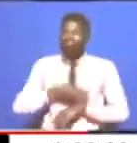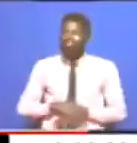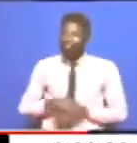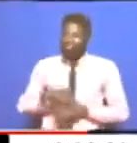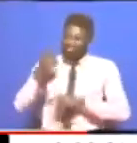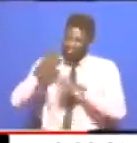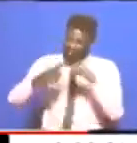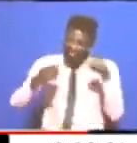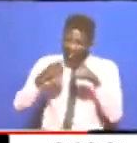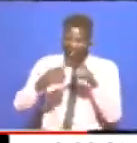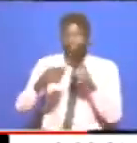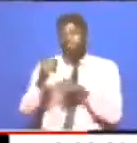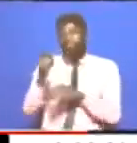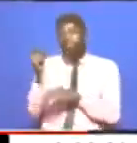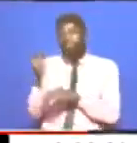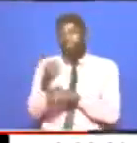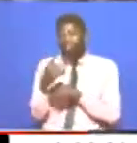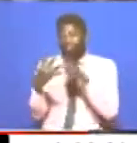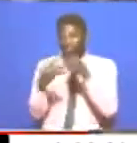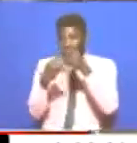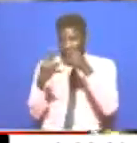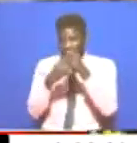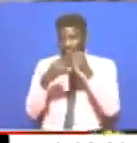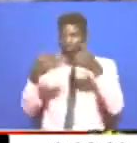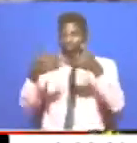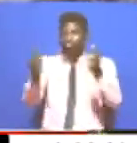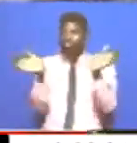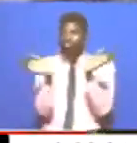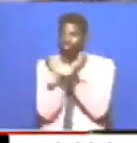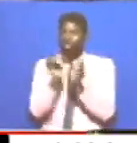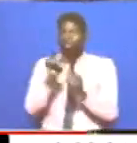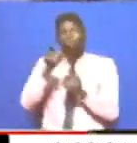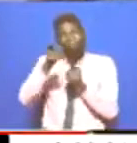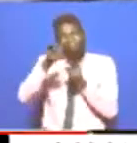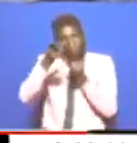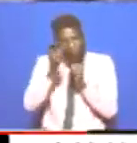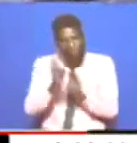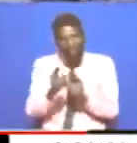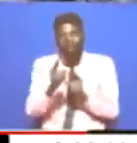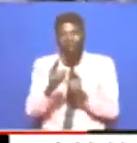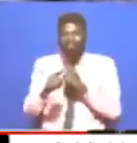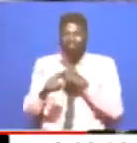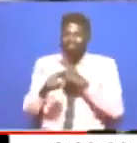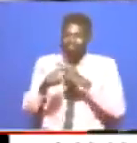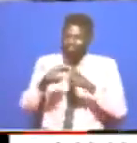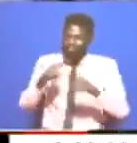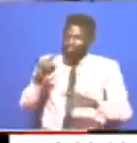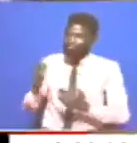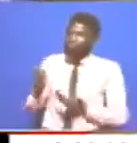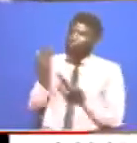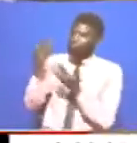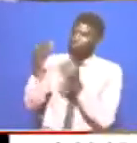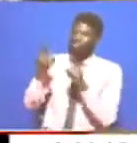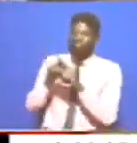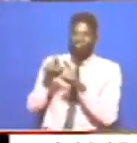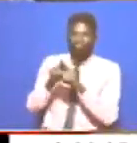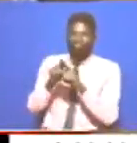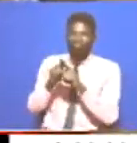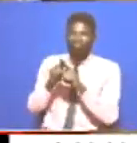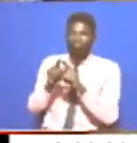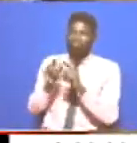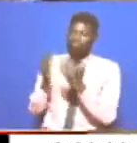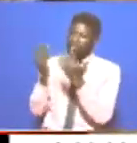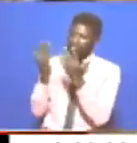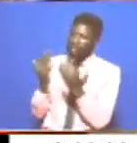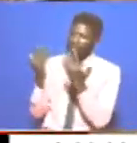9th month of the calendar, the community has to offer sacrifices and prayers to the saints. Kuna